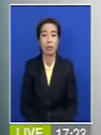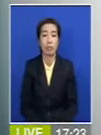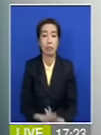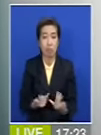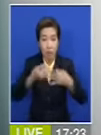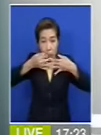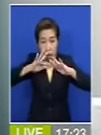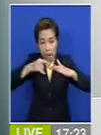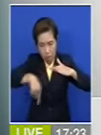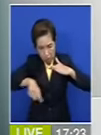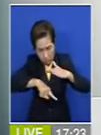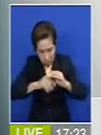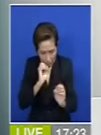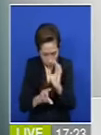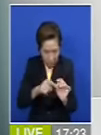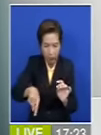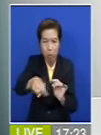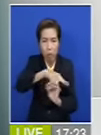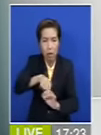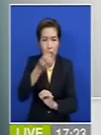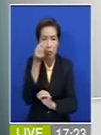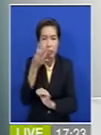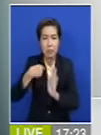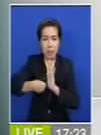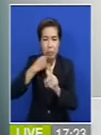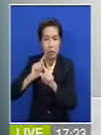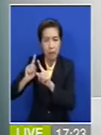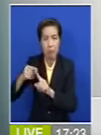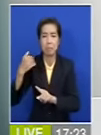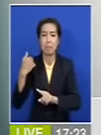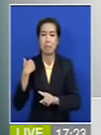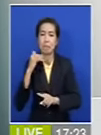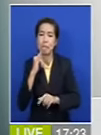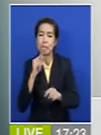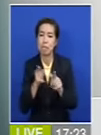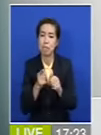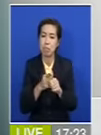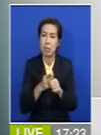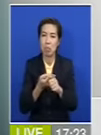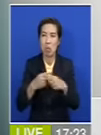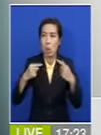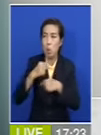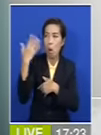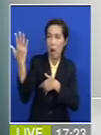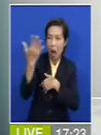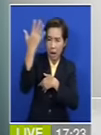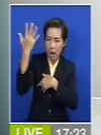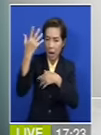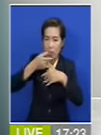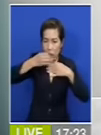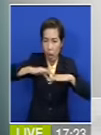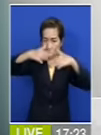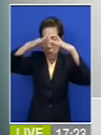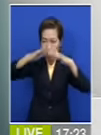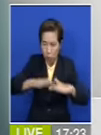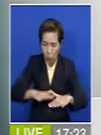มันอยู่ในทะเลเนี่ยมันประกอบด้วยองค์ประกอบหลายอย่างอาจจะเป็นเรื่องหน้ามรสุมด้วยน้ำขึ้นน้ำ